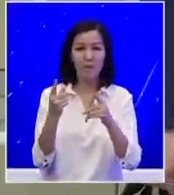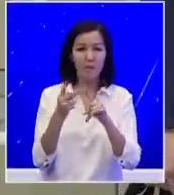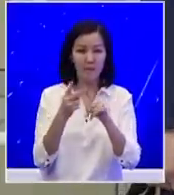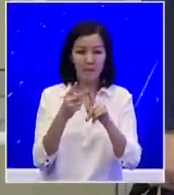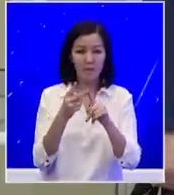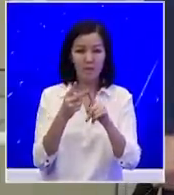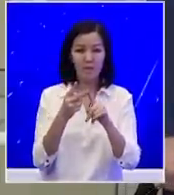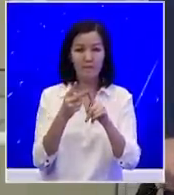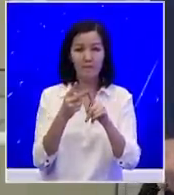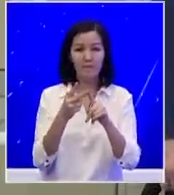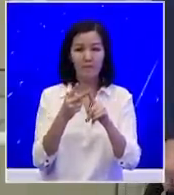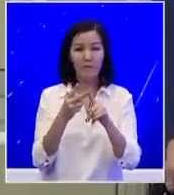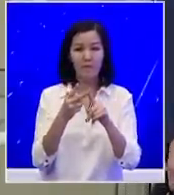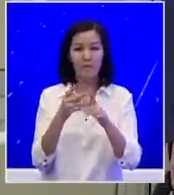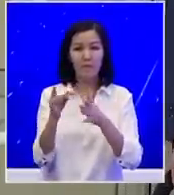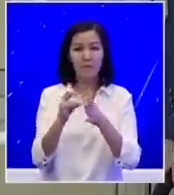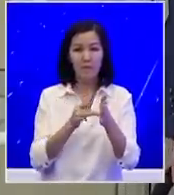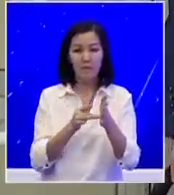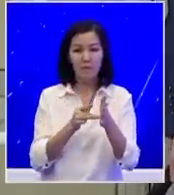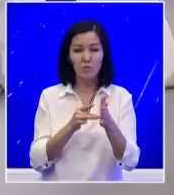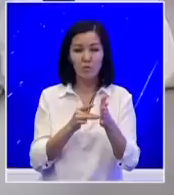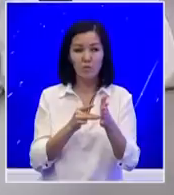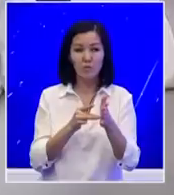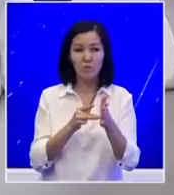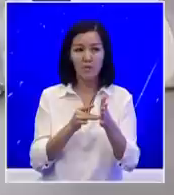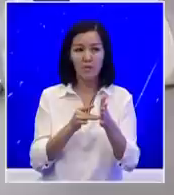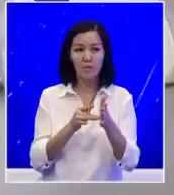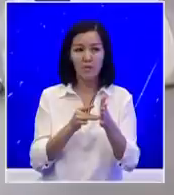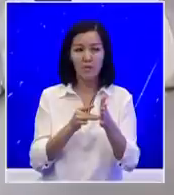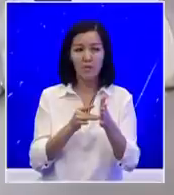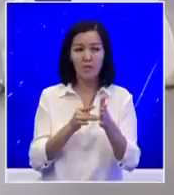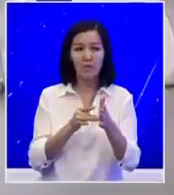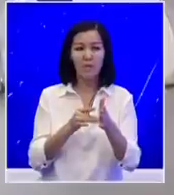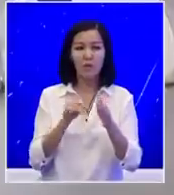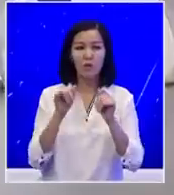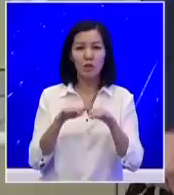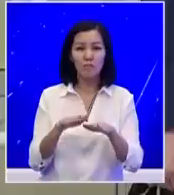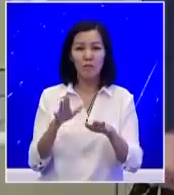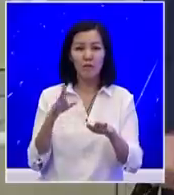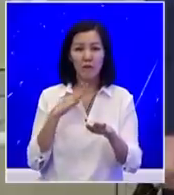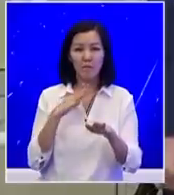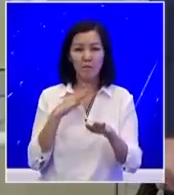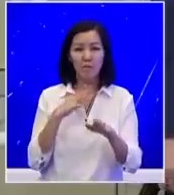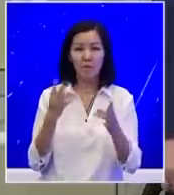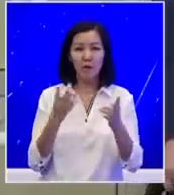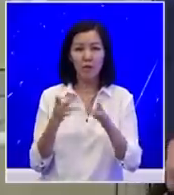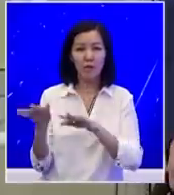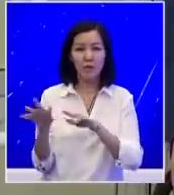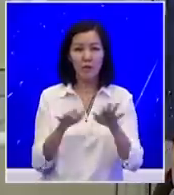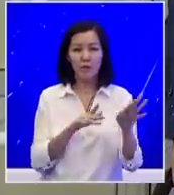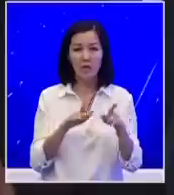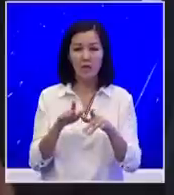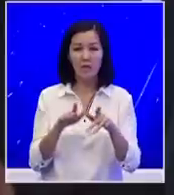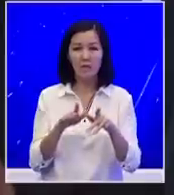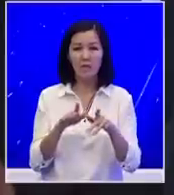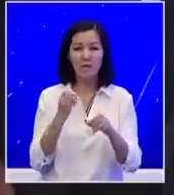екіншіден біз дер кезінде уақытында кешенді шешімдерді қабылдап, тиісті іс-шараларды қолға